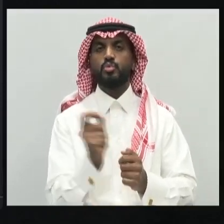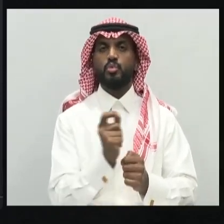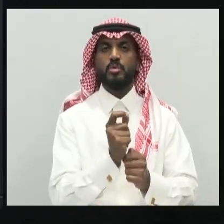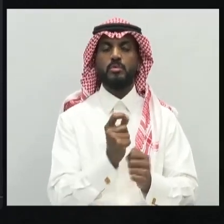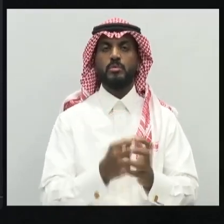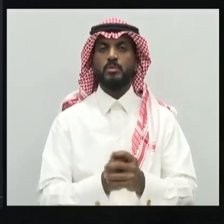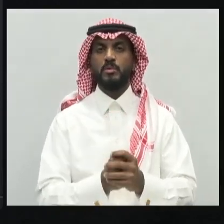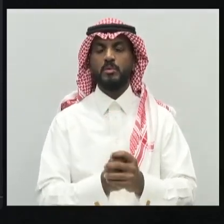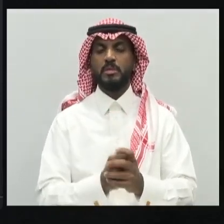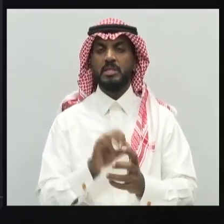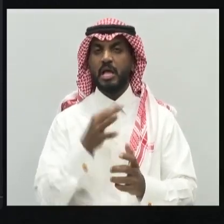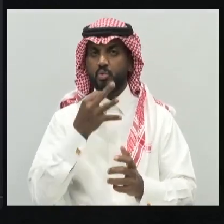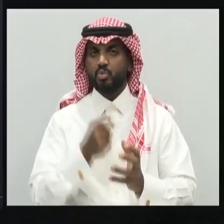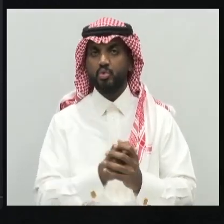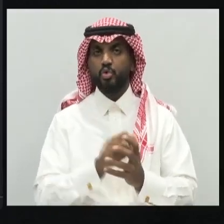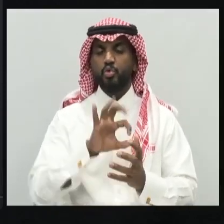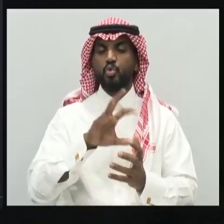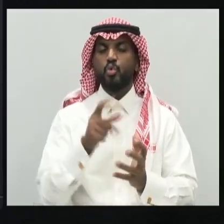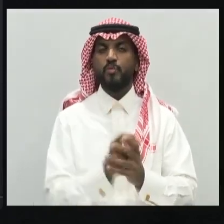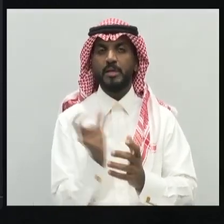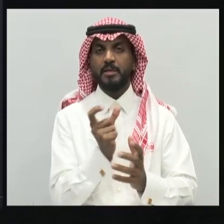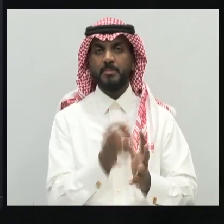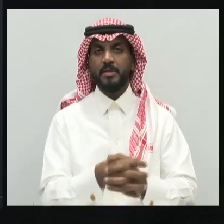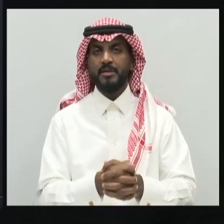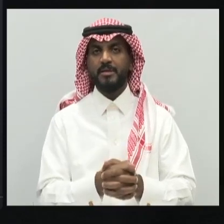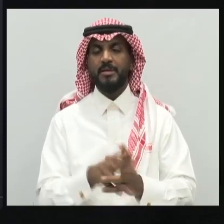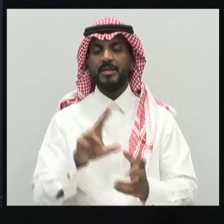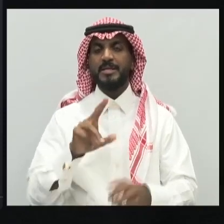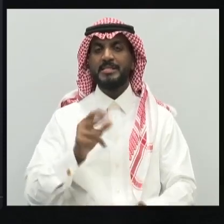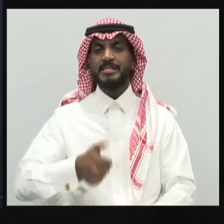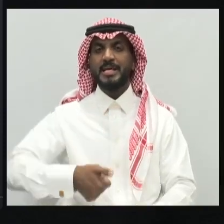وانتم تنطقون حروف هذه الكلمه زار